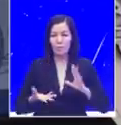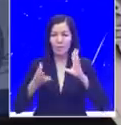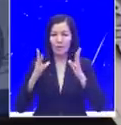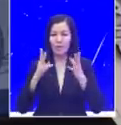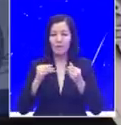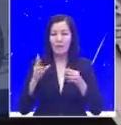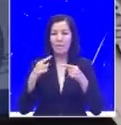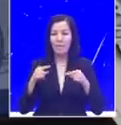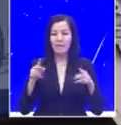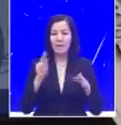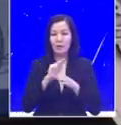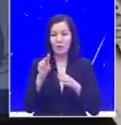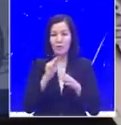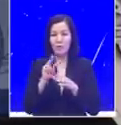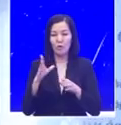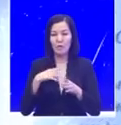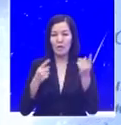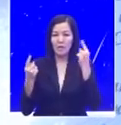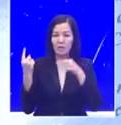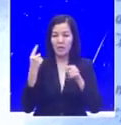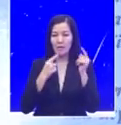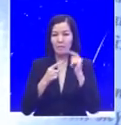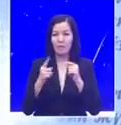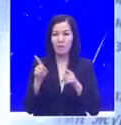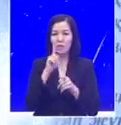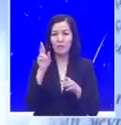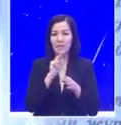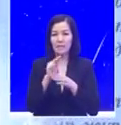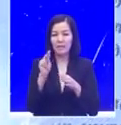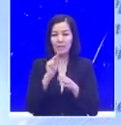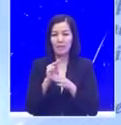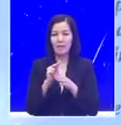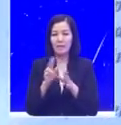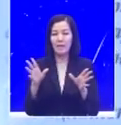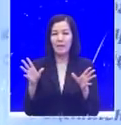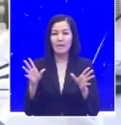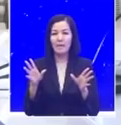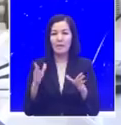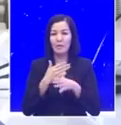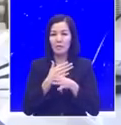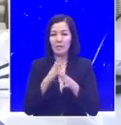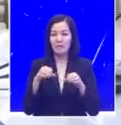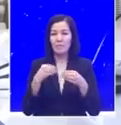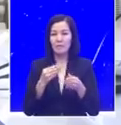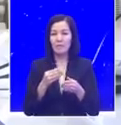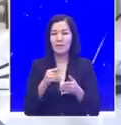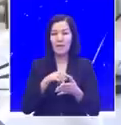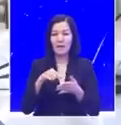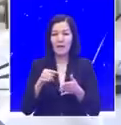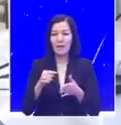бөлісуге асықты. Шығармашылығы арқылы келер ұрпақты тәрбиеледі. Болашақты бірге қалауға жәрдемдесті. Қалама